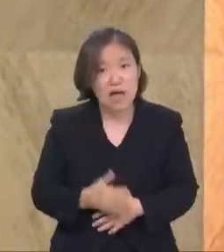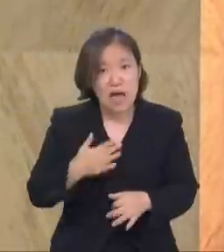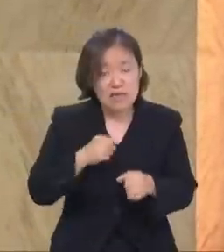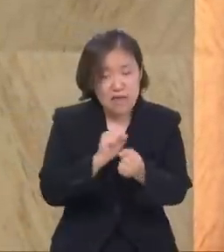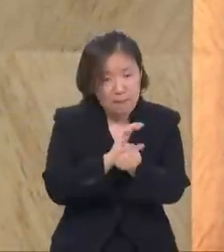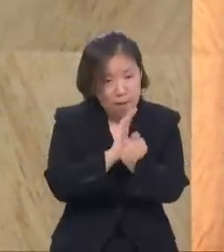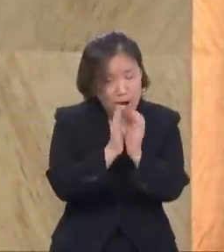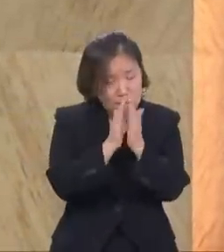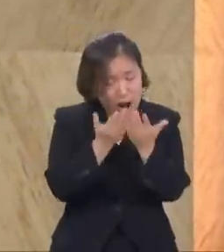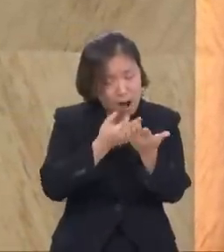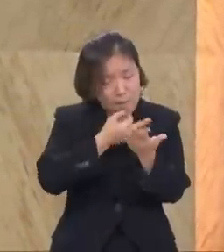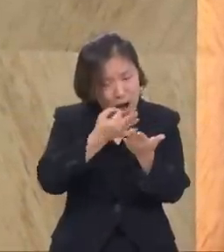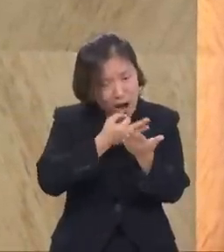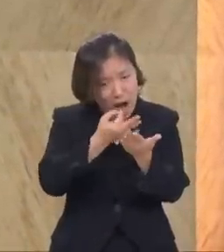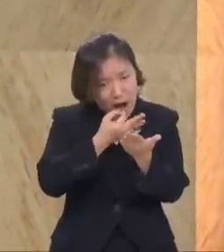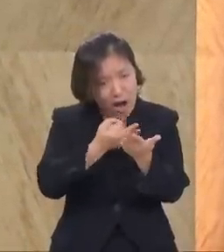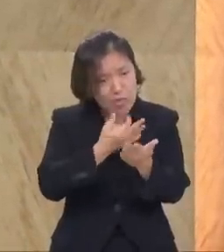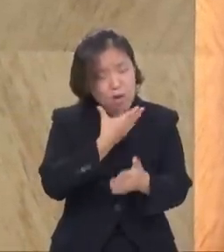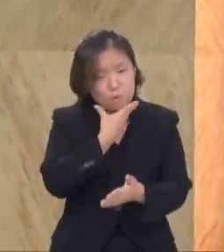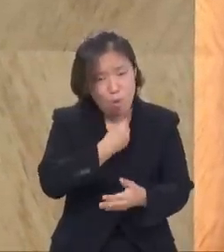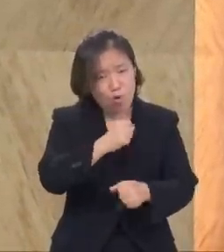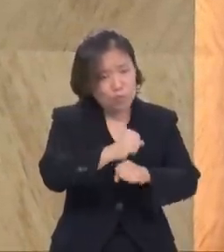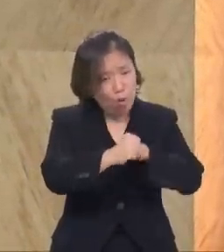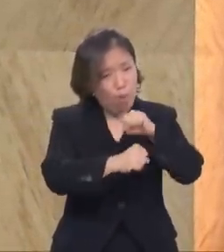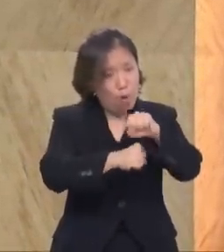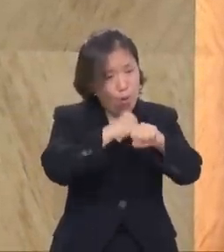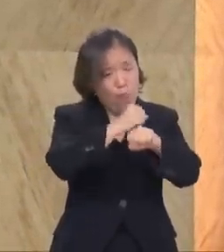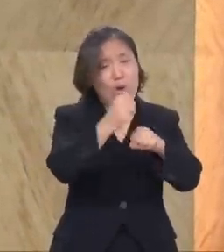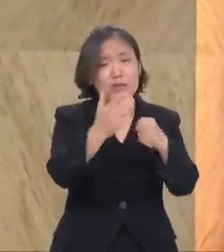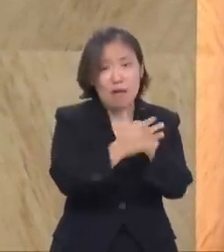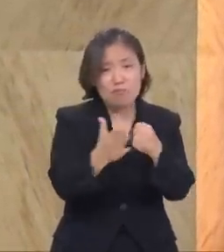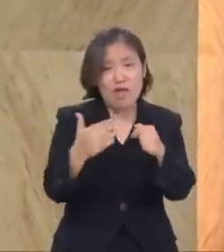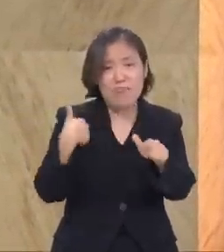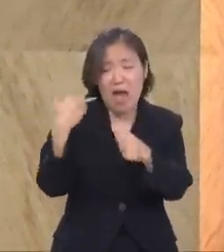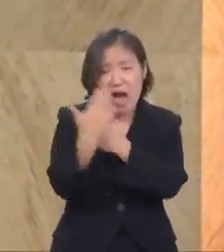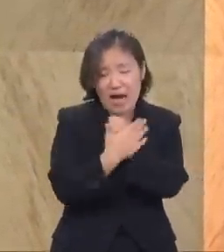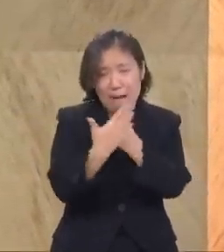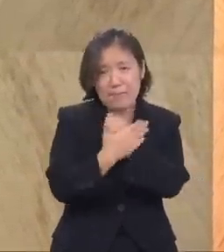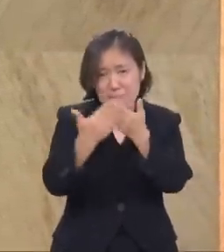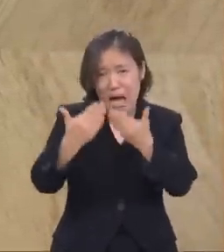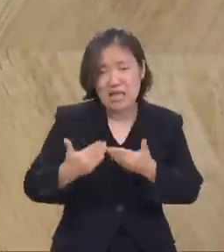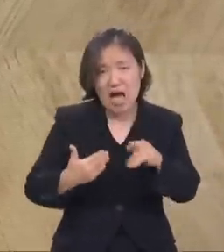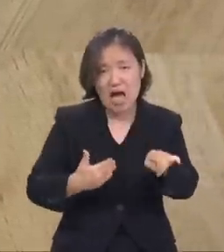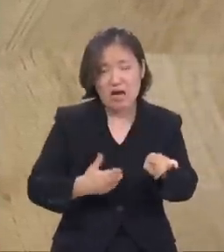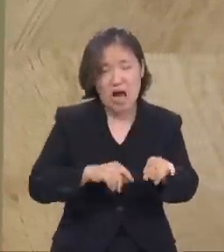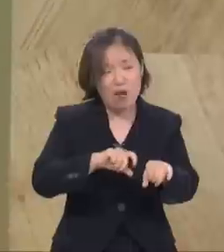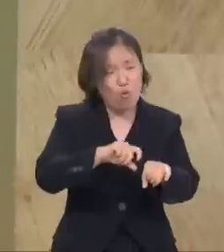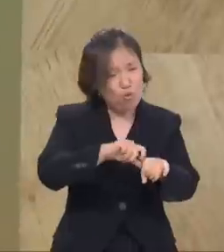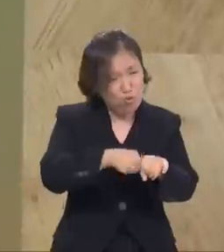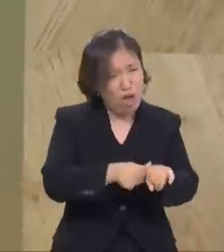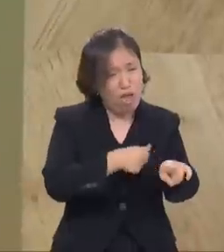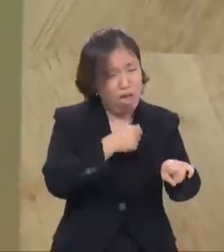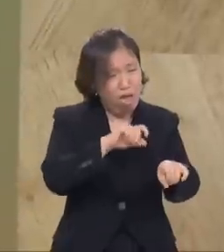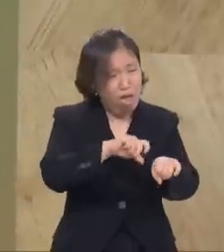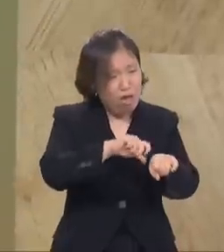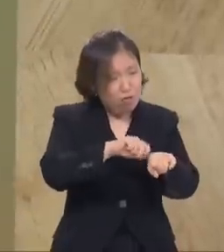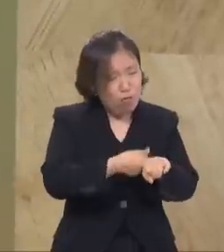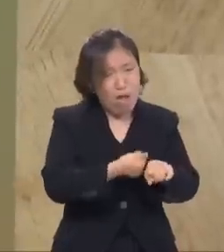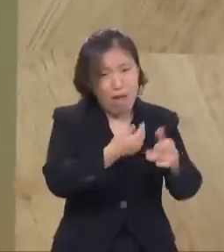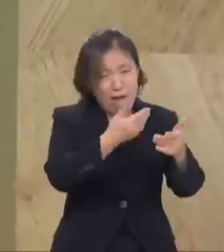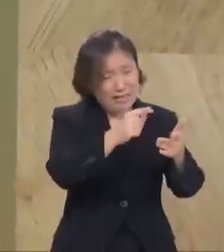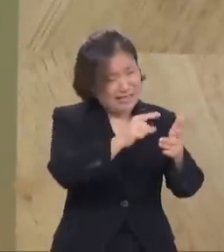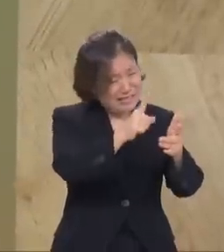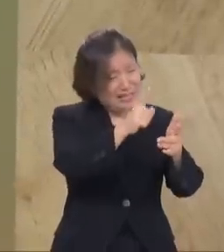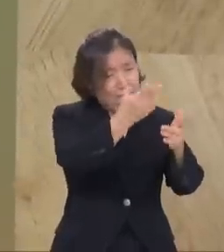힘으로 내가 이번 생에 이번 생에 내가 이와